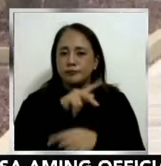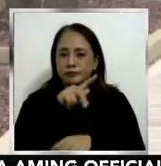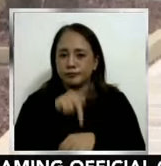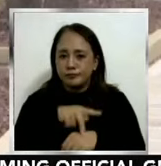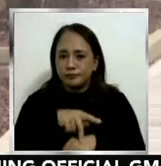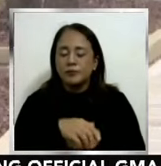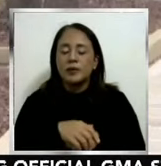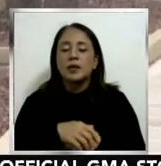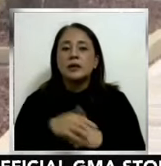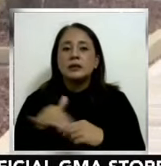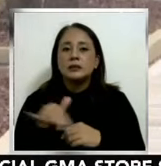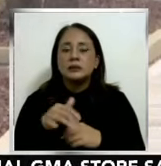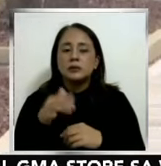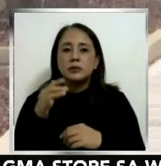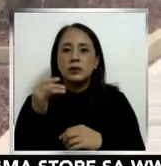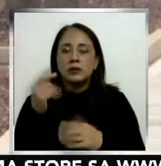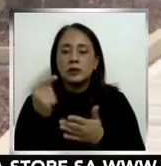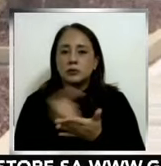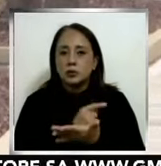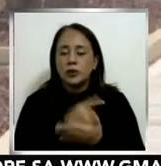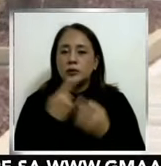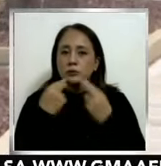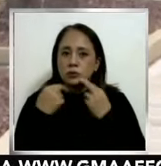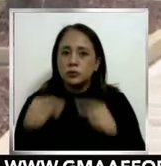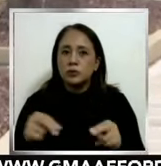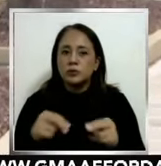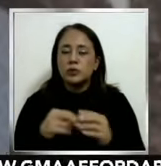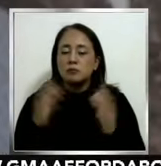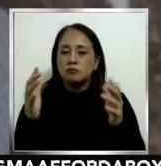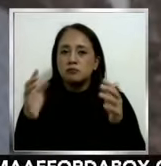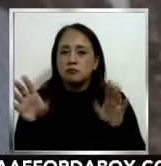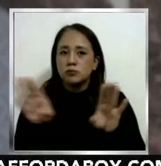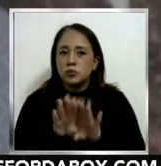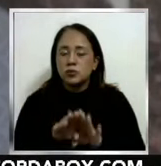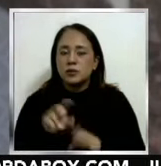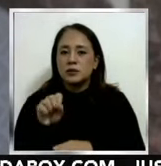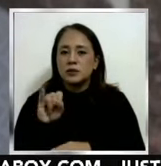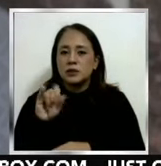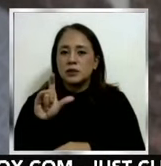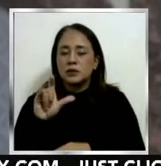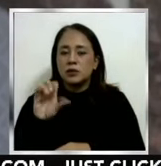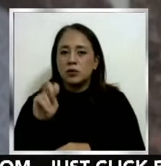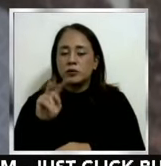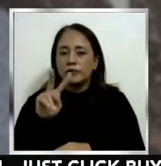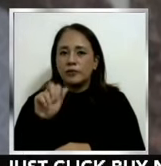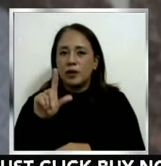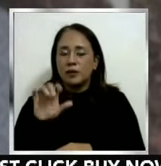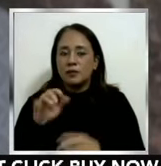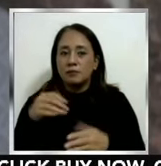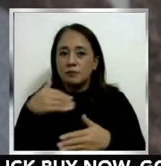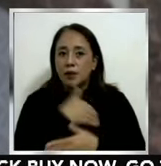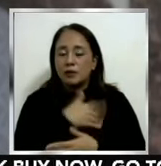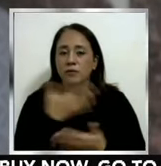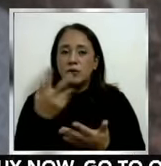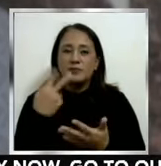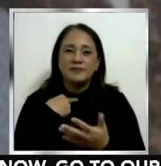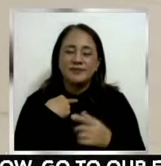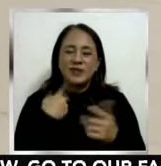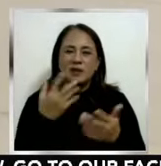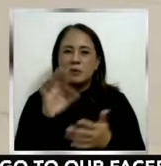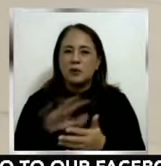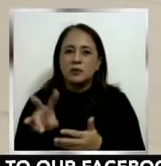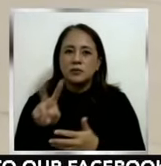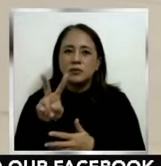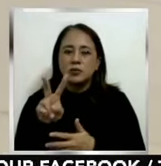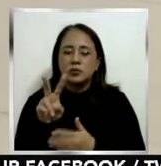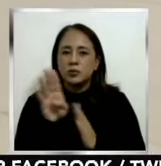nakaraang linggo lang nang mapaulat ang shutdown ng Silicon Valley Bank sa Amerika, matapos siyang malugi ng halos 2 bilyong